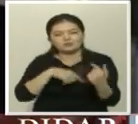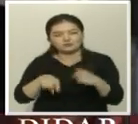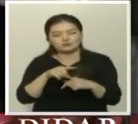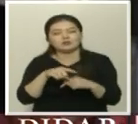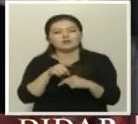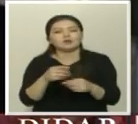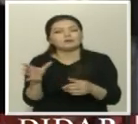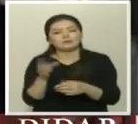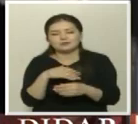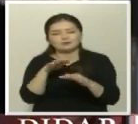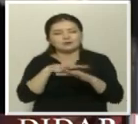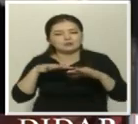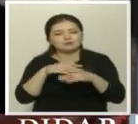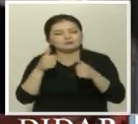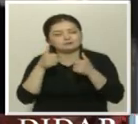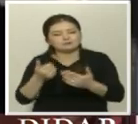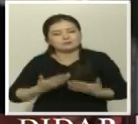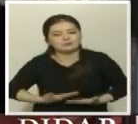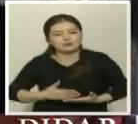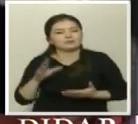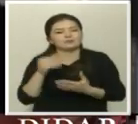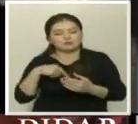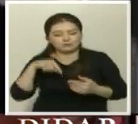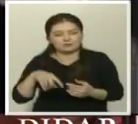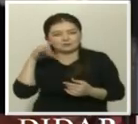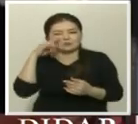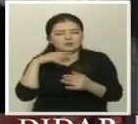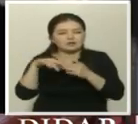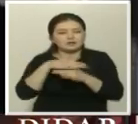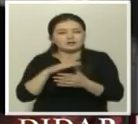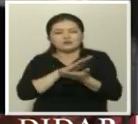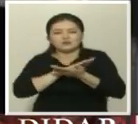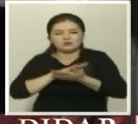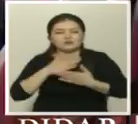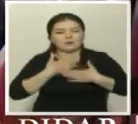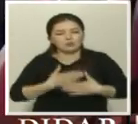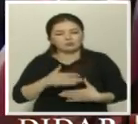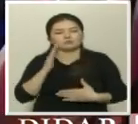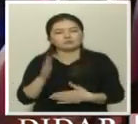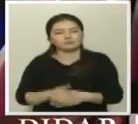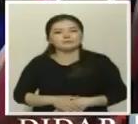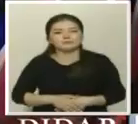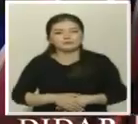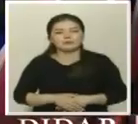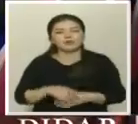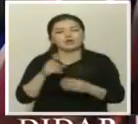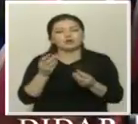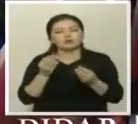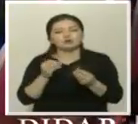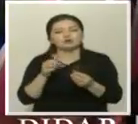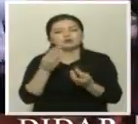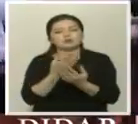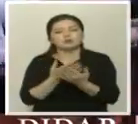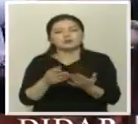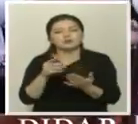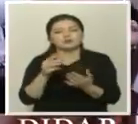халқымыз аман болсын, еліміз тыныш болсын, әрдайым осындай мерекеден мерекеге жете берейік. Сонымен қатар мерекеде шашы ұзын қыз